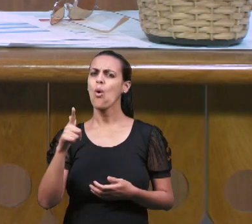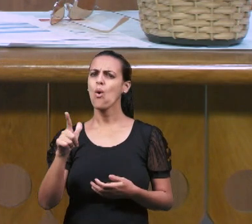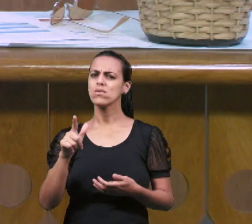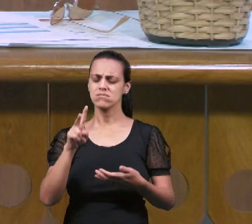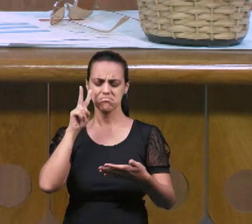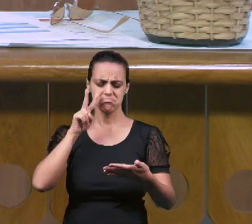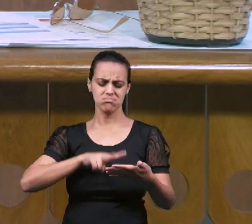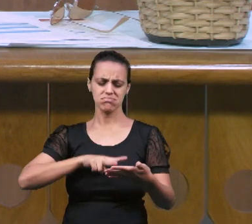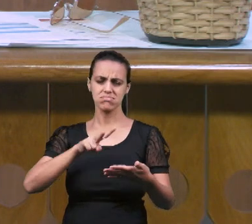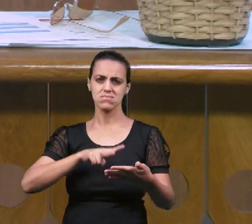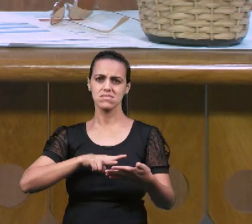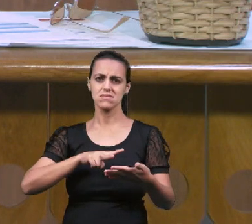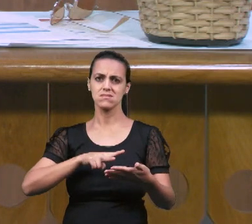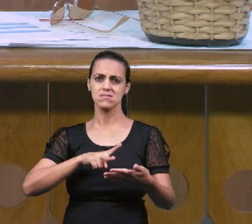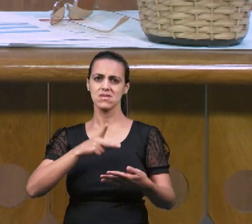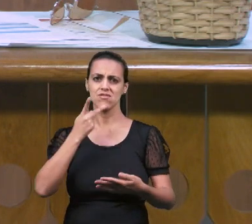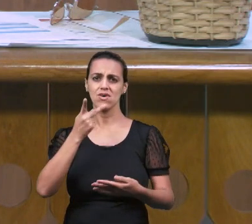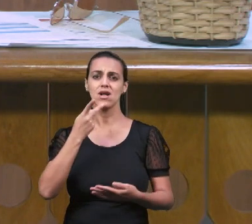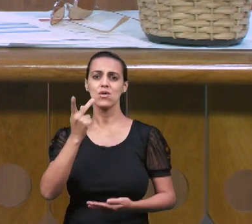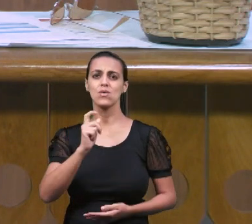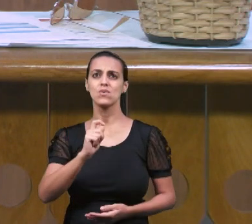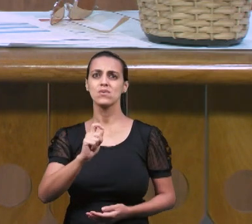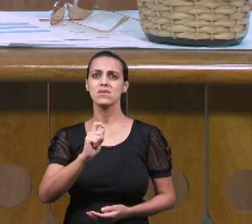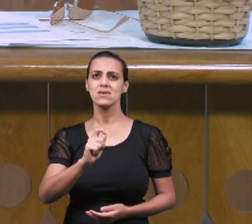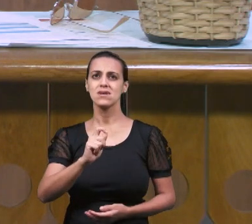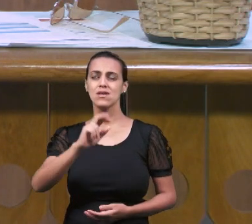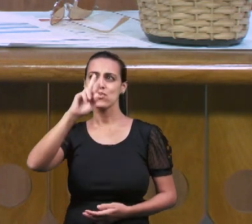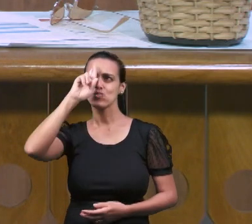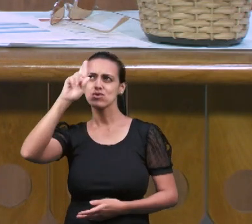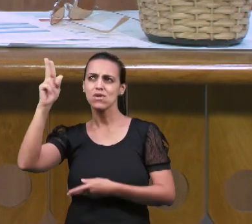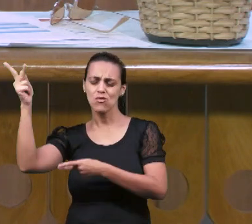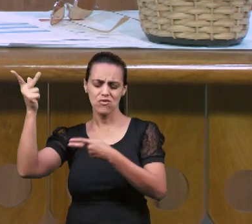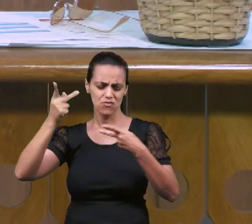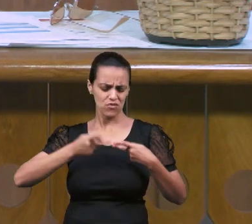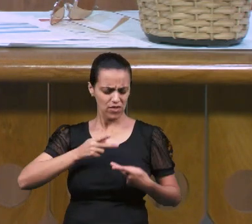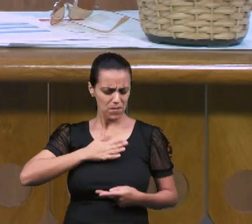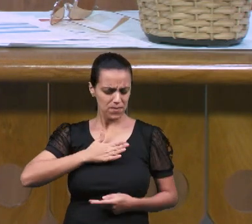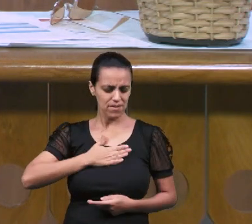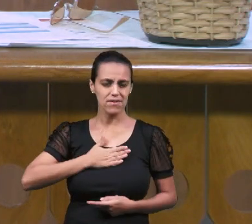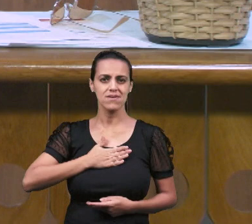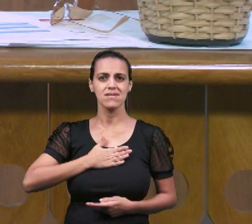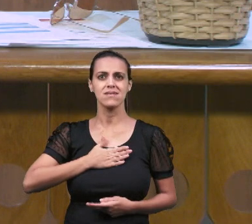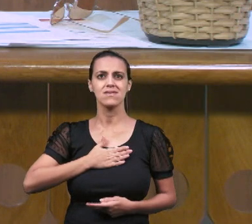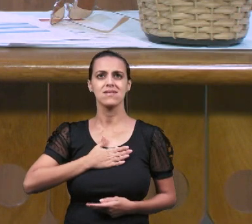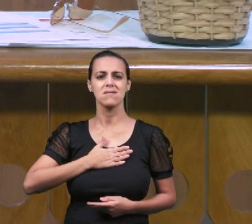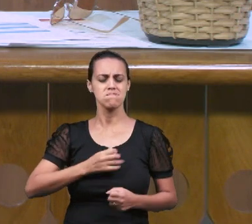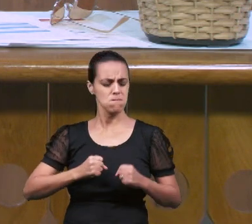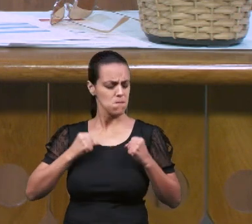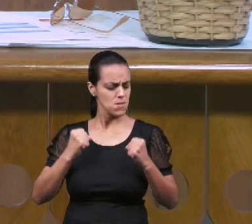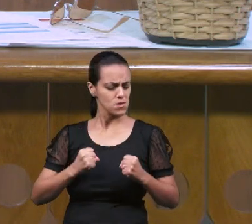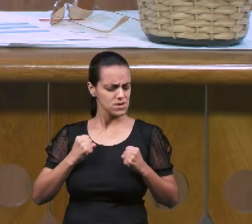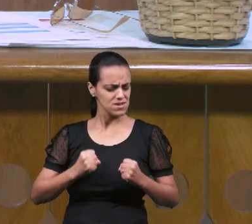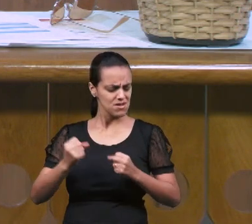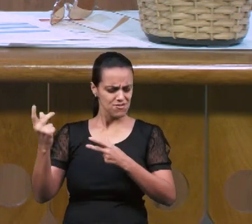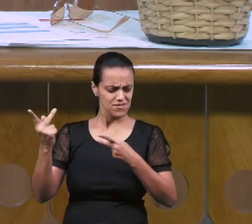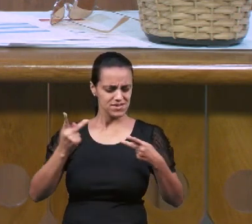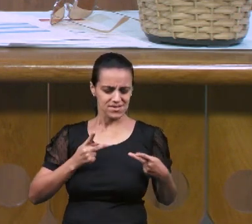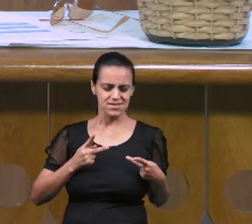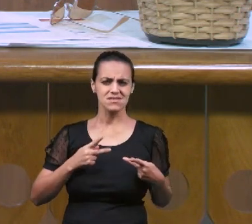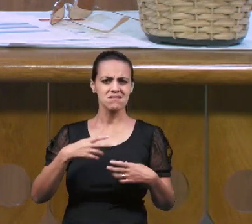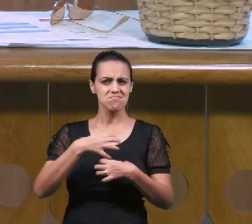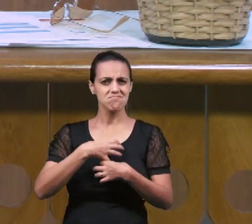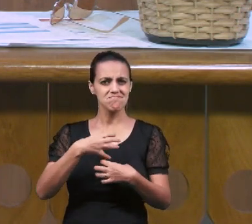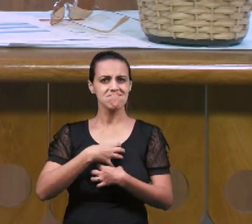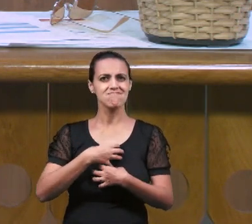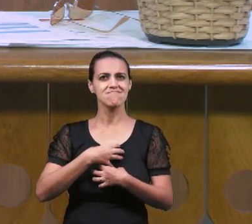il dit, le Seigneur me visite de manière puissante. Il révèle ses